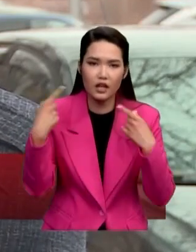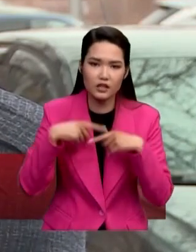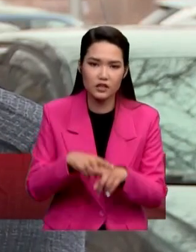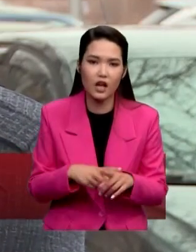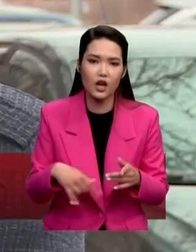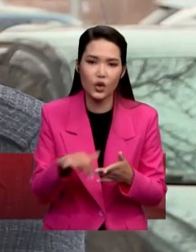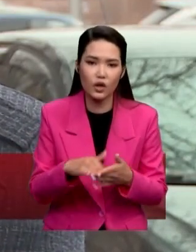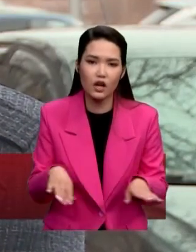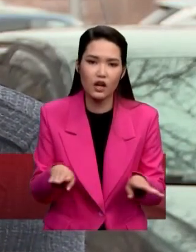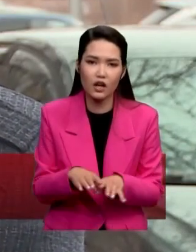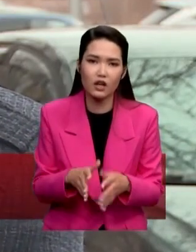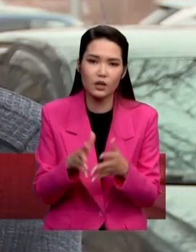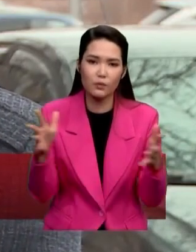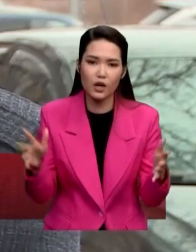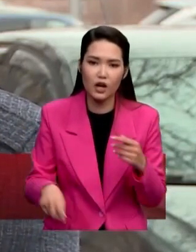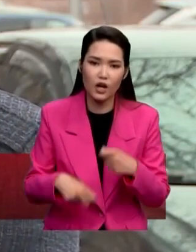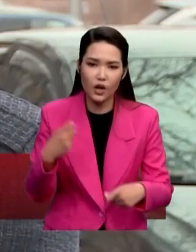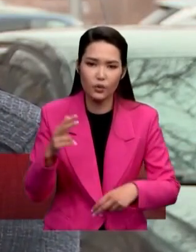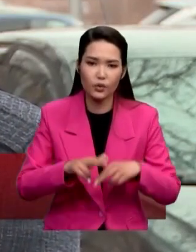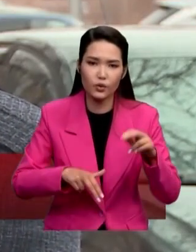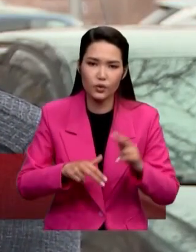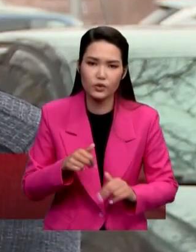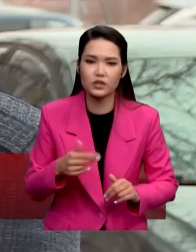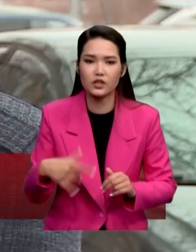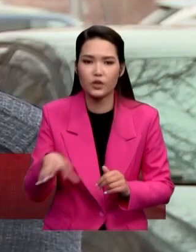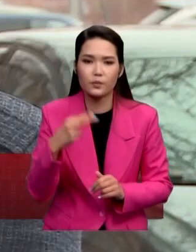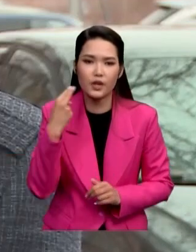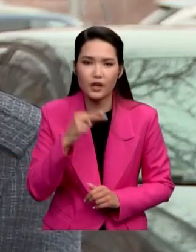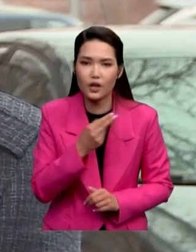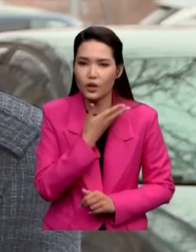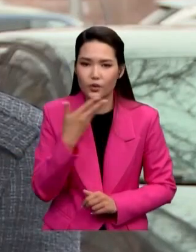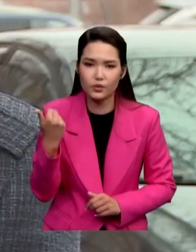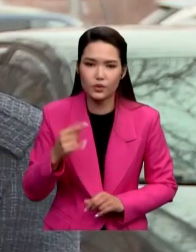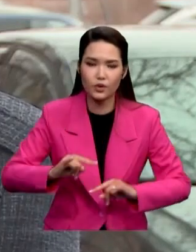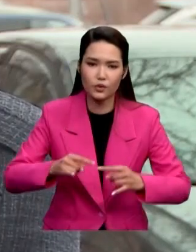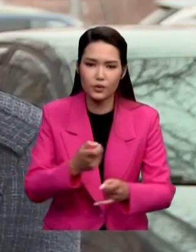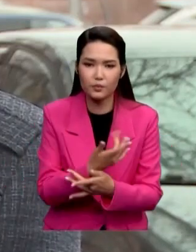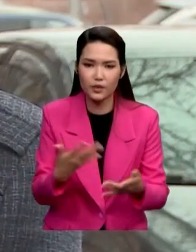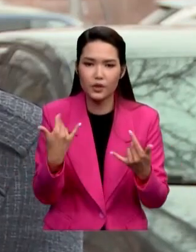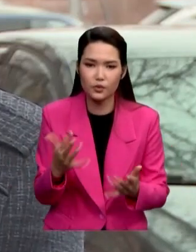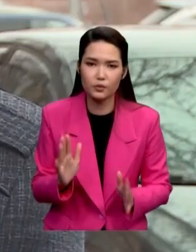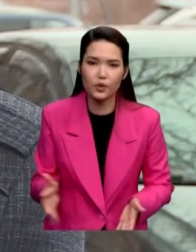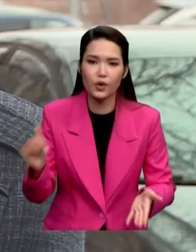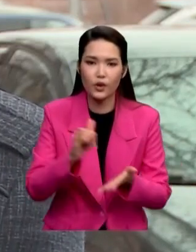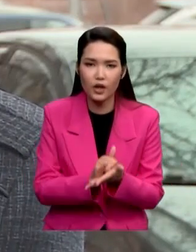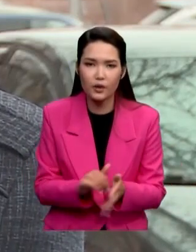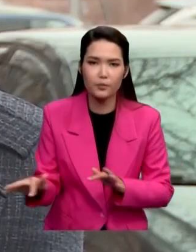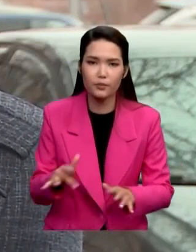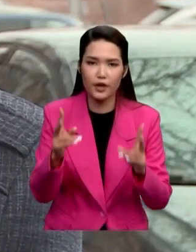надзор. Почему вообще было разрешено строительство, где использовались некачественные материалы? Все это будет устанавливаться в ходе расследования.